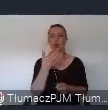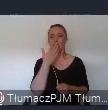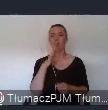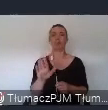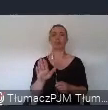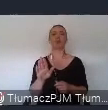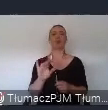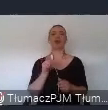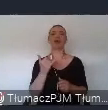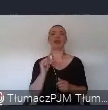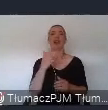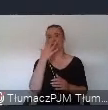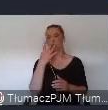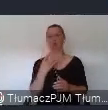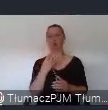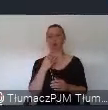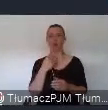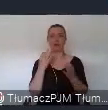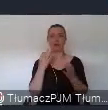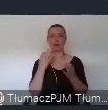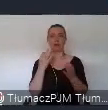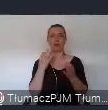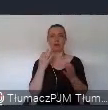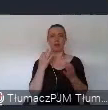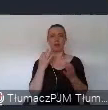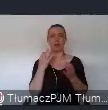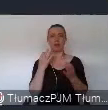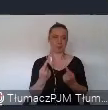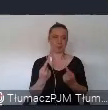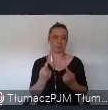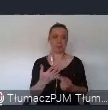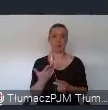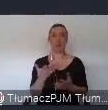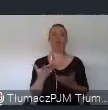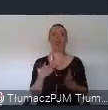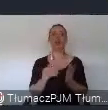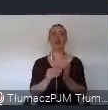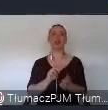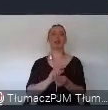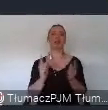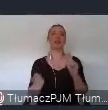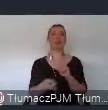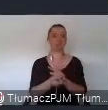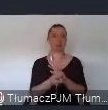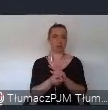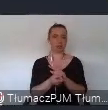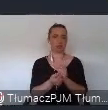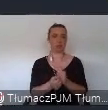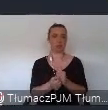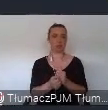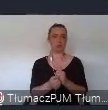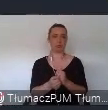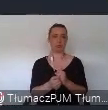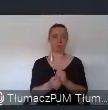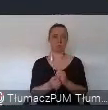zobrazowania, ile systemów ciepłowniczych musi dokonać skoku związanego z poprawą efektywności energetycznej w tym zakresie. I